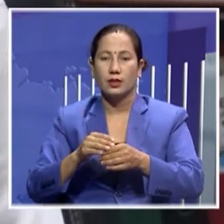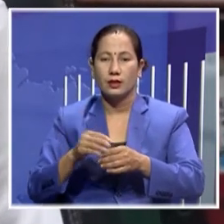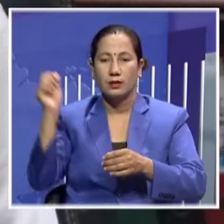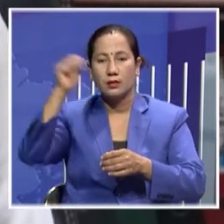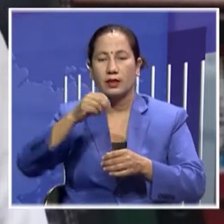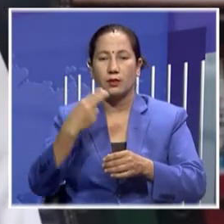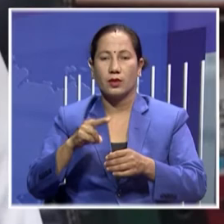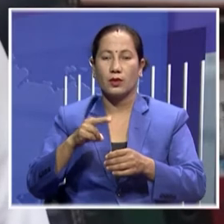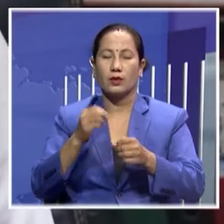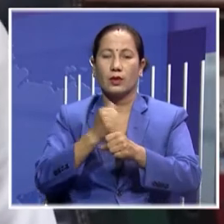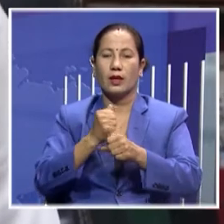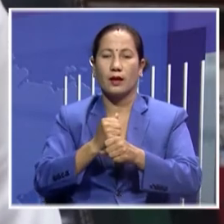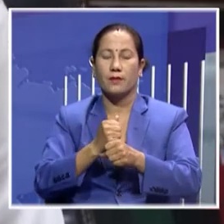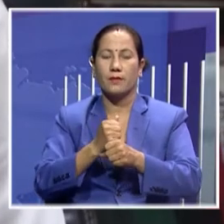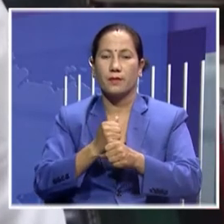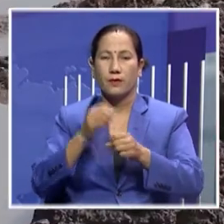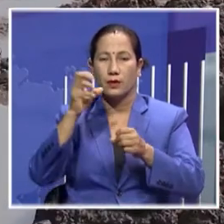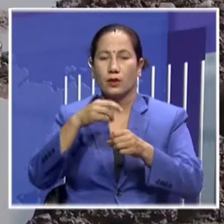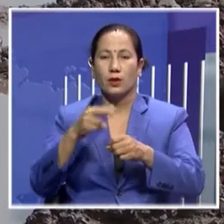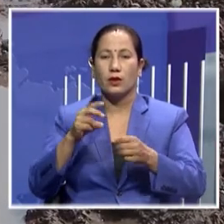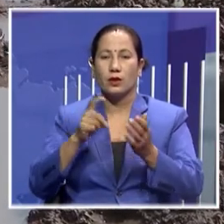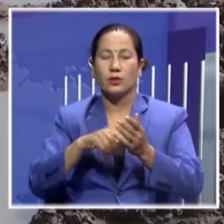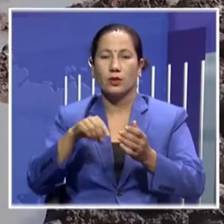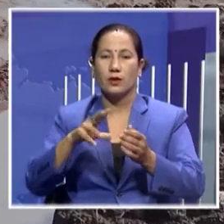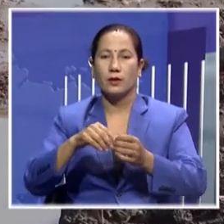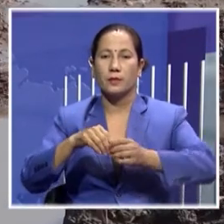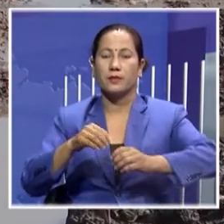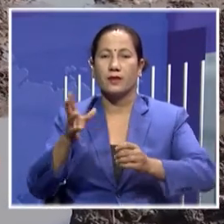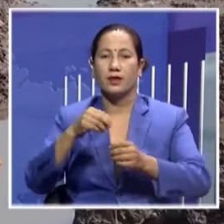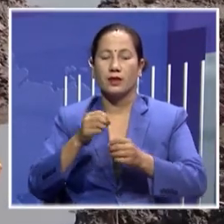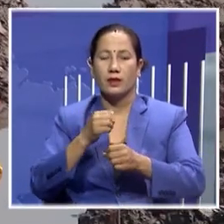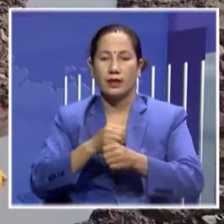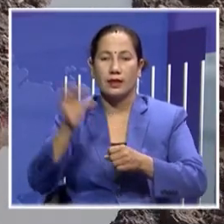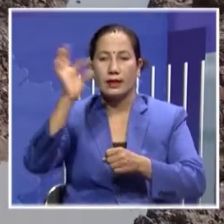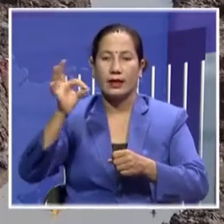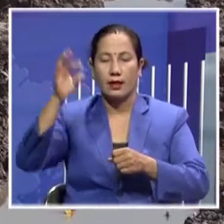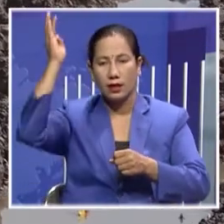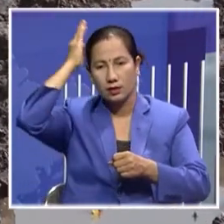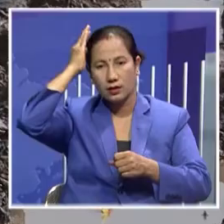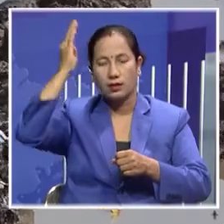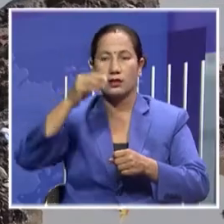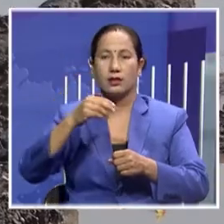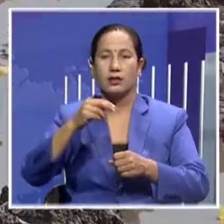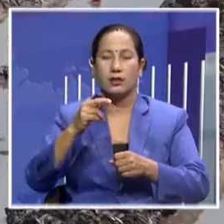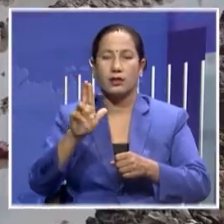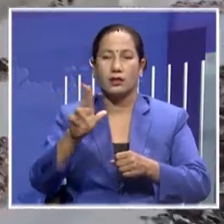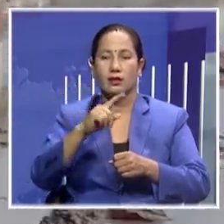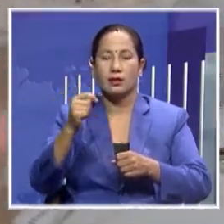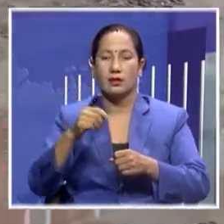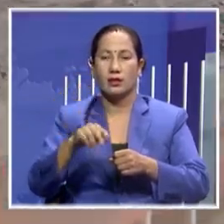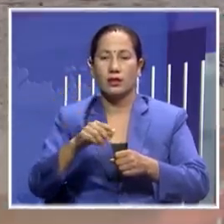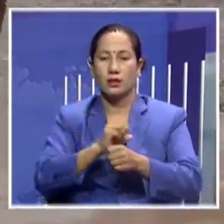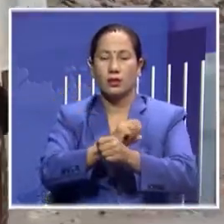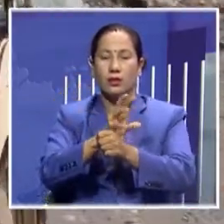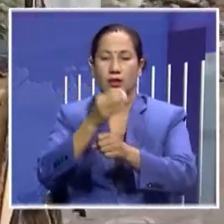चाहिँ अधुरो भएको र भर्खरै अब सुरु भएको अवस्था देखिएको छ। सङ्घीय आयोजना कारणै निकाय कार्यालय धनगढीका इन्जिनियर द्रोण कटुवालले कोरोनाको कारण